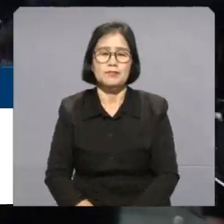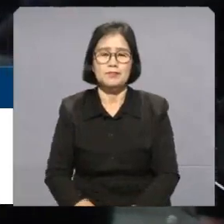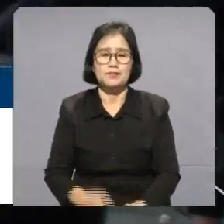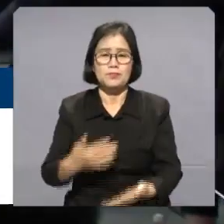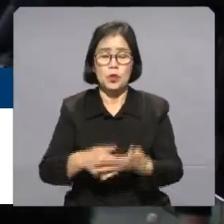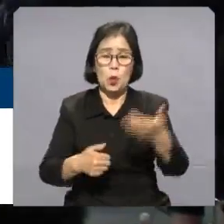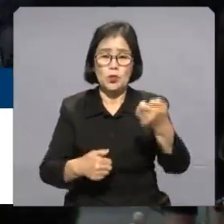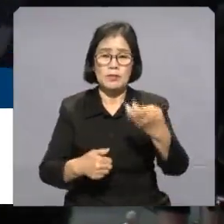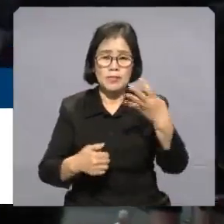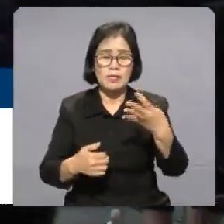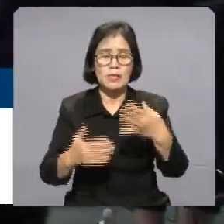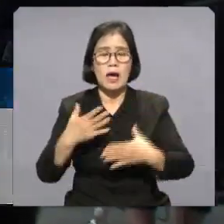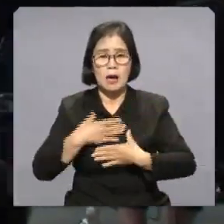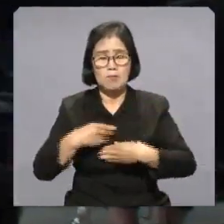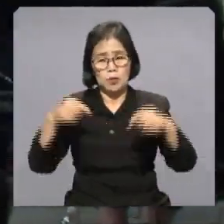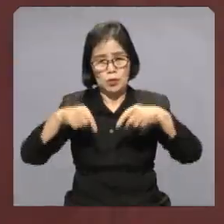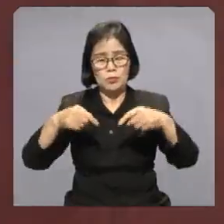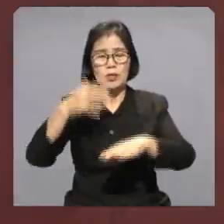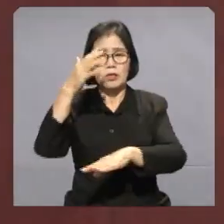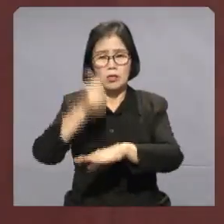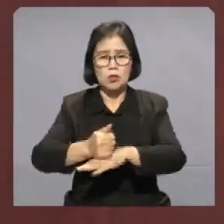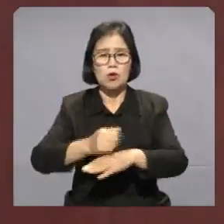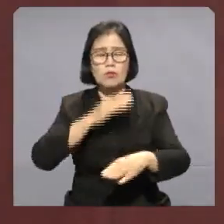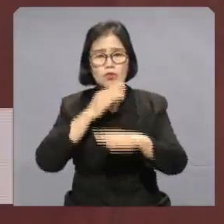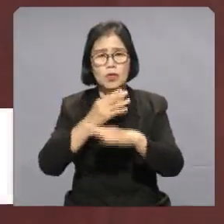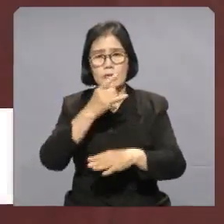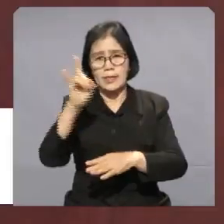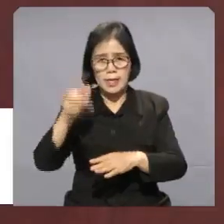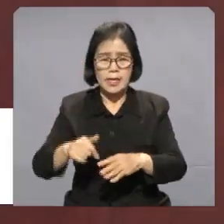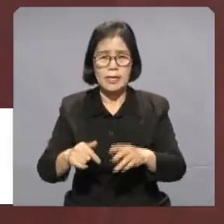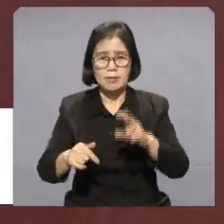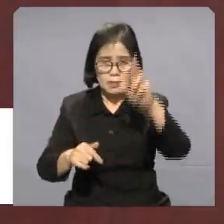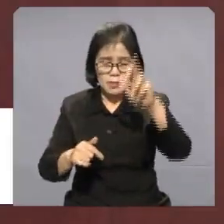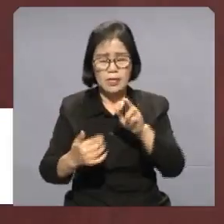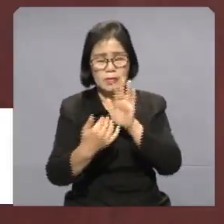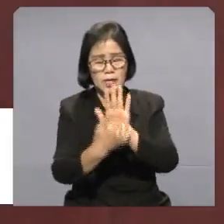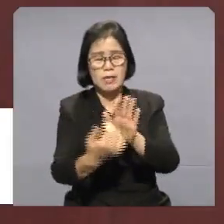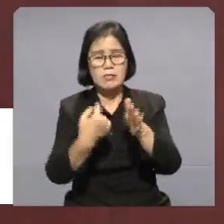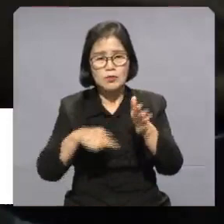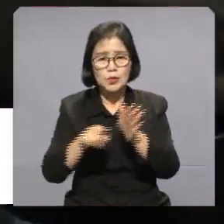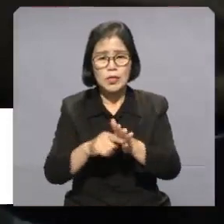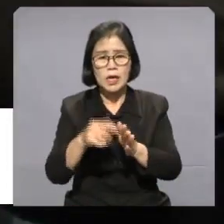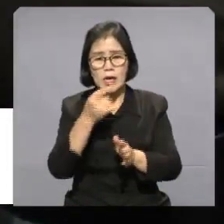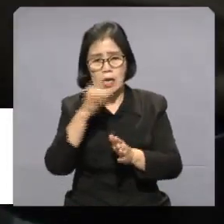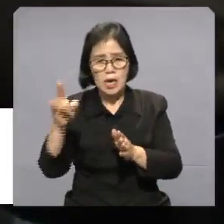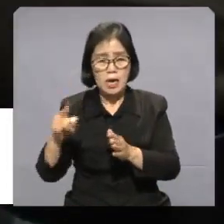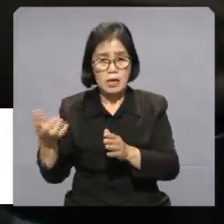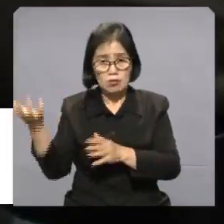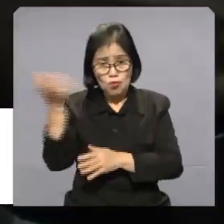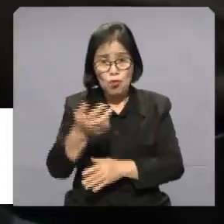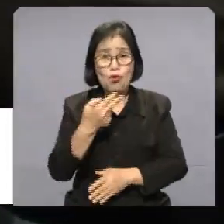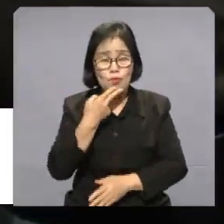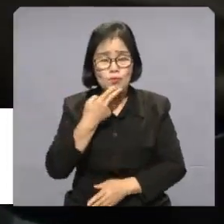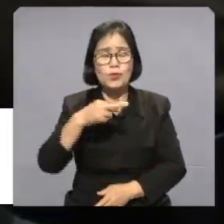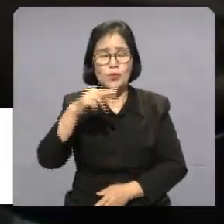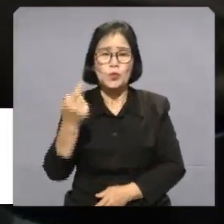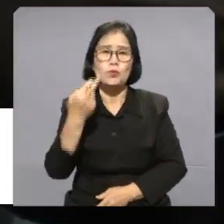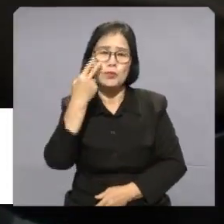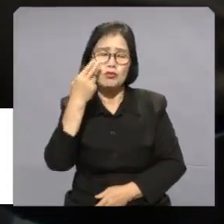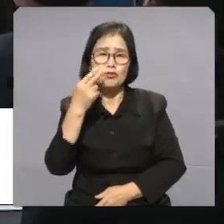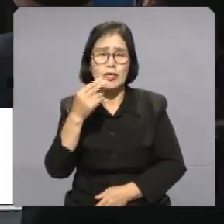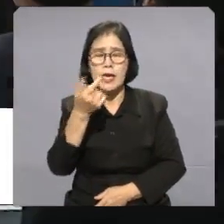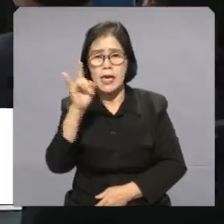54차 한미 안보 협의회 결과 북한 핵과 미사일 대응을 위해 핵 배치는 하지 않더라도 미국의